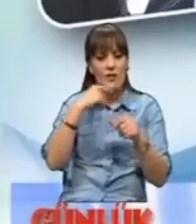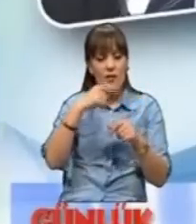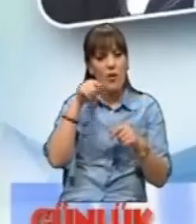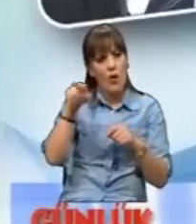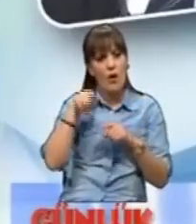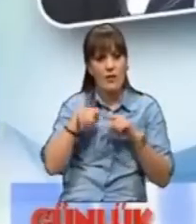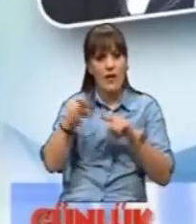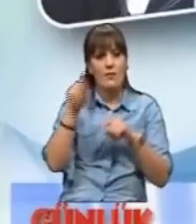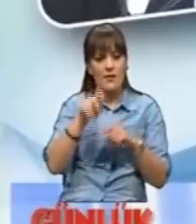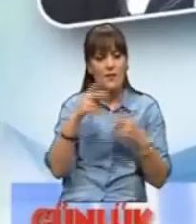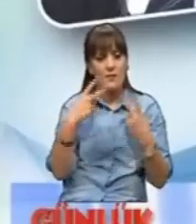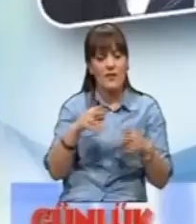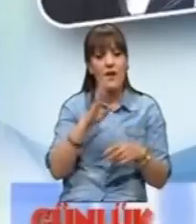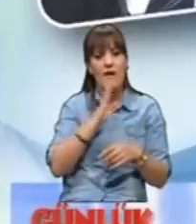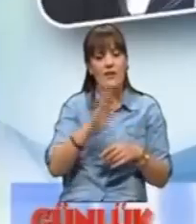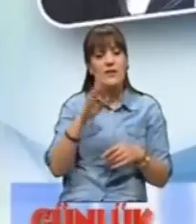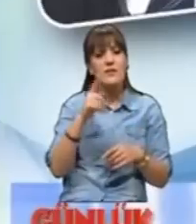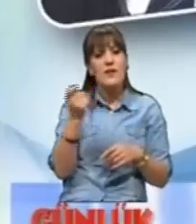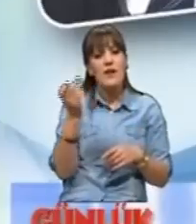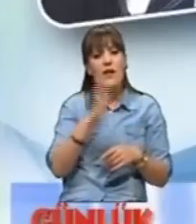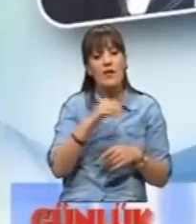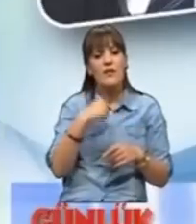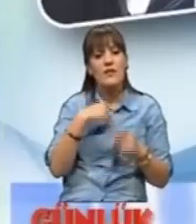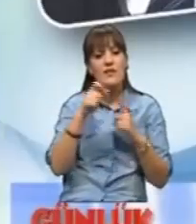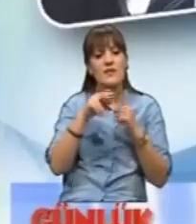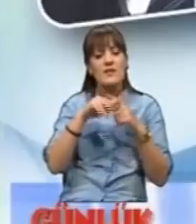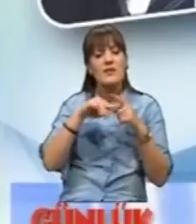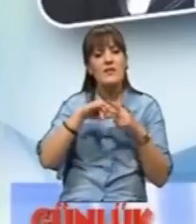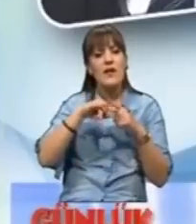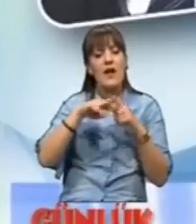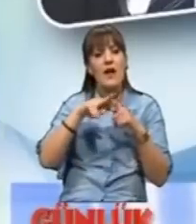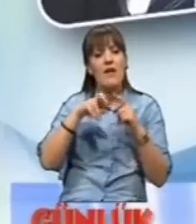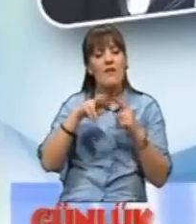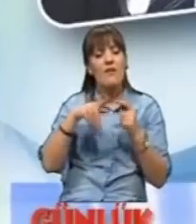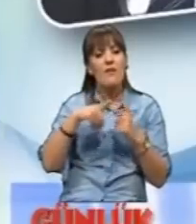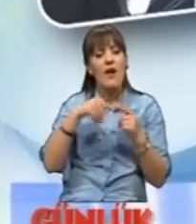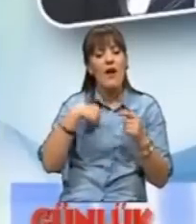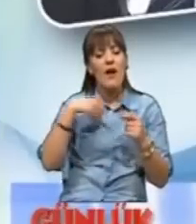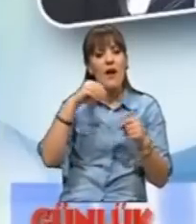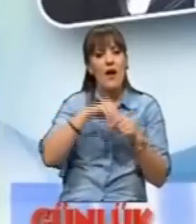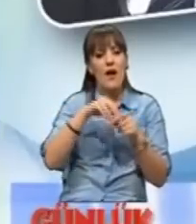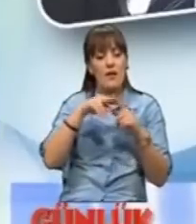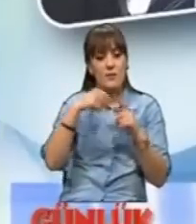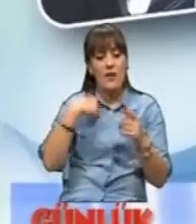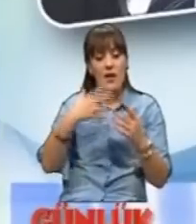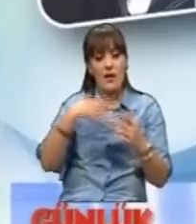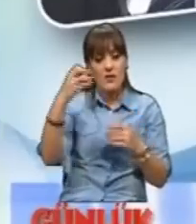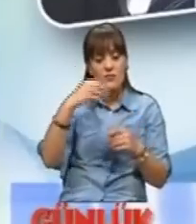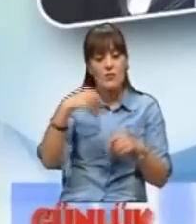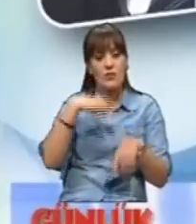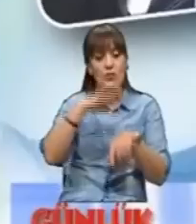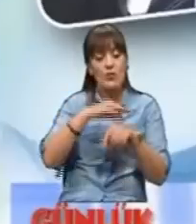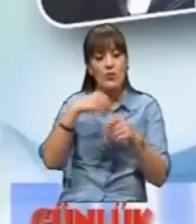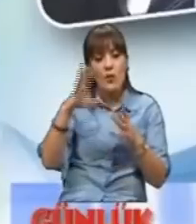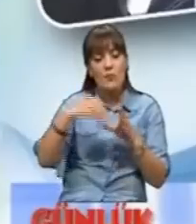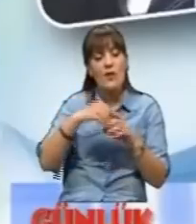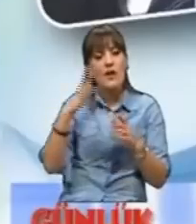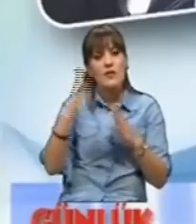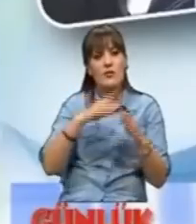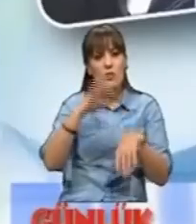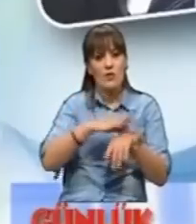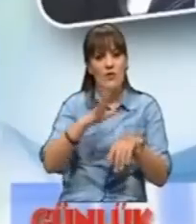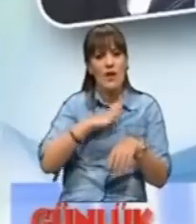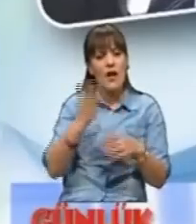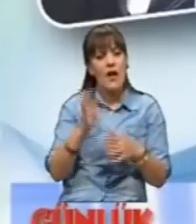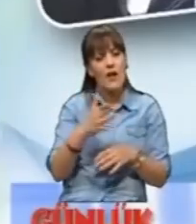edebiliriz. Oradan takip edebiliriz. Harikasınız. İnternet. Az önce sahaf Ayhan Ataman dedi ki alıcılarımız, toplayıcılarımız arasında doktorlar da var. Herhalde